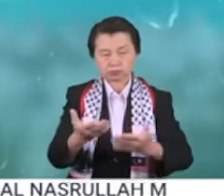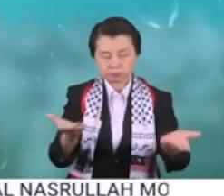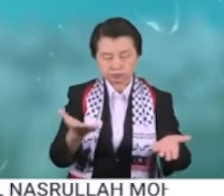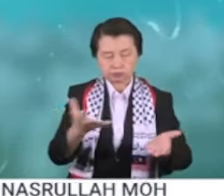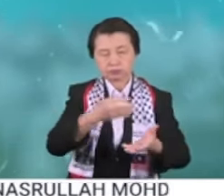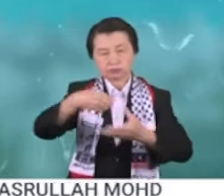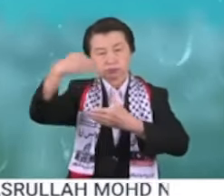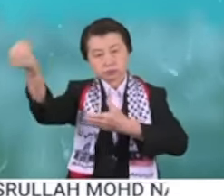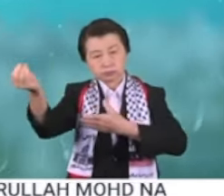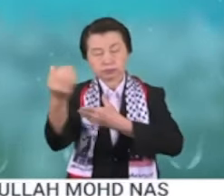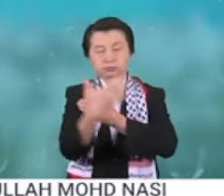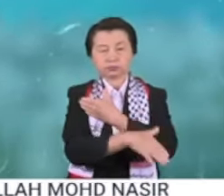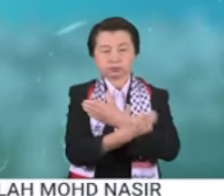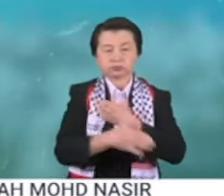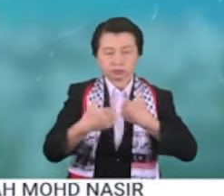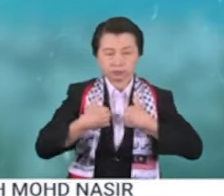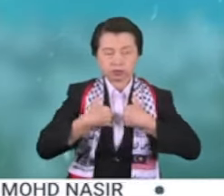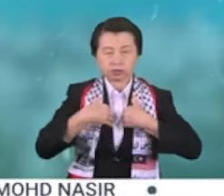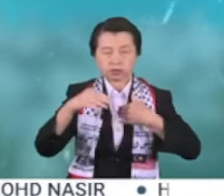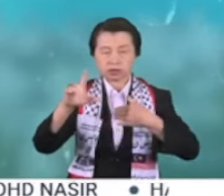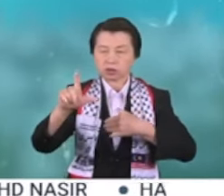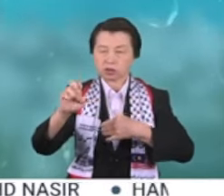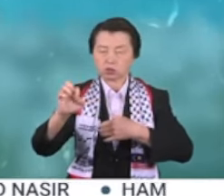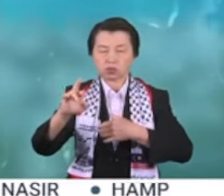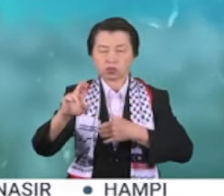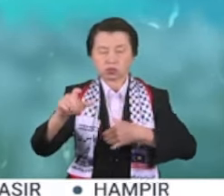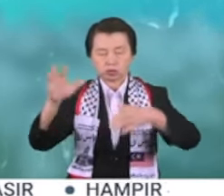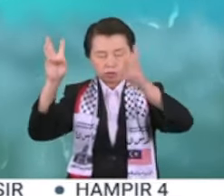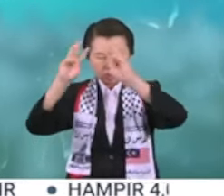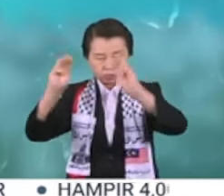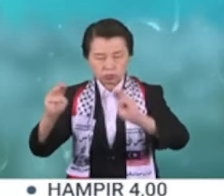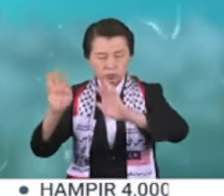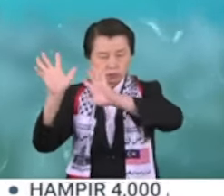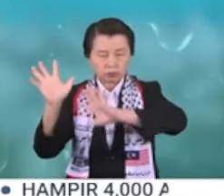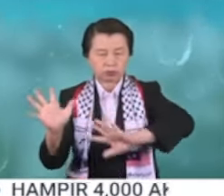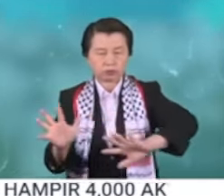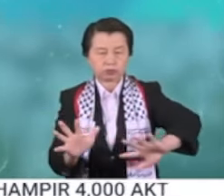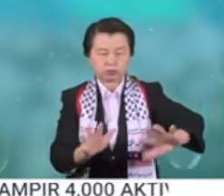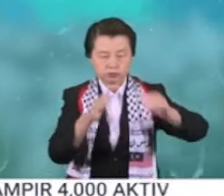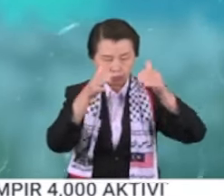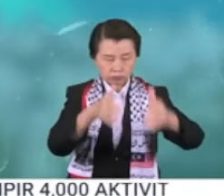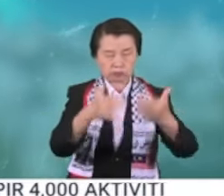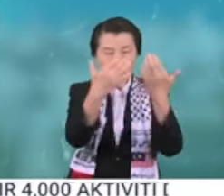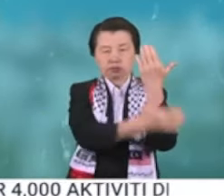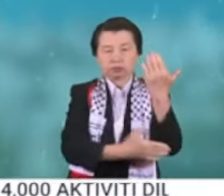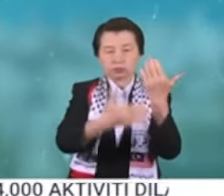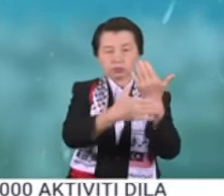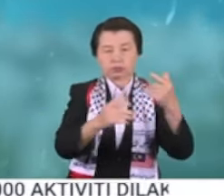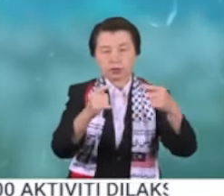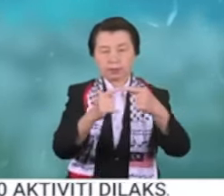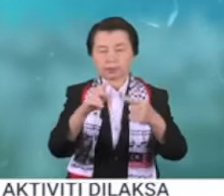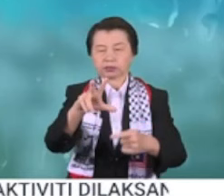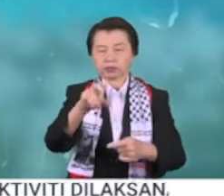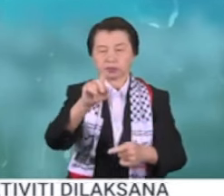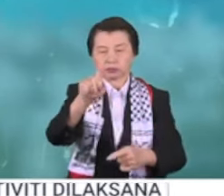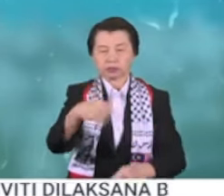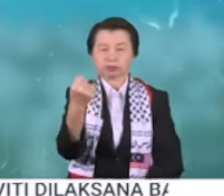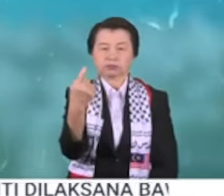luar negara, terdapat aluran monsun lemah akan tertumpu di bahagian pantai timur Semenanjung Malaysia sehingga ke